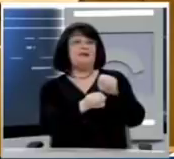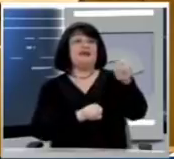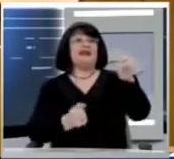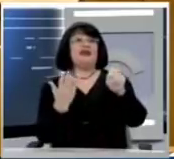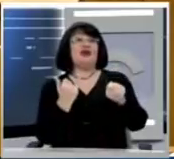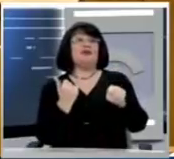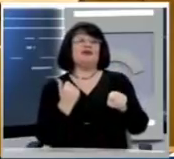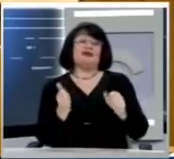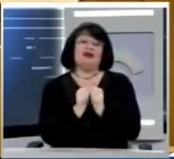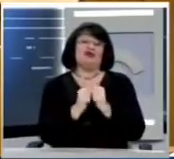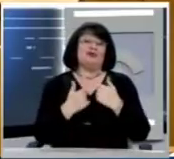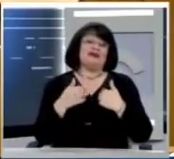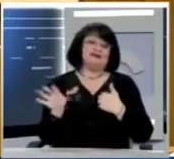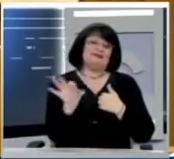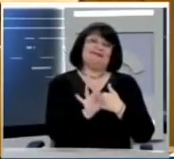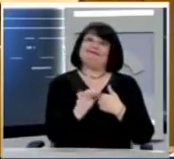έχουμε σίγουρο, δεν είναι.